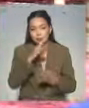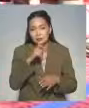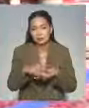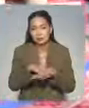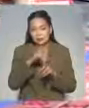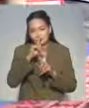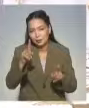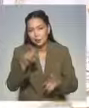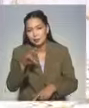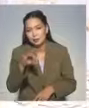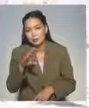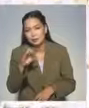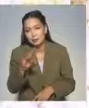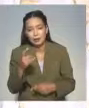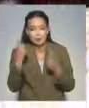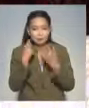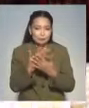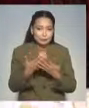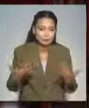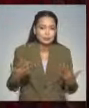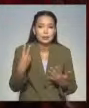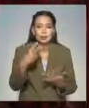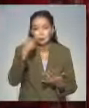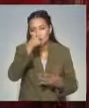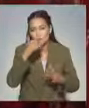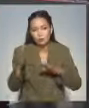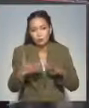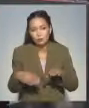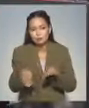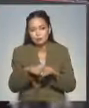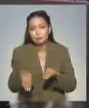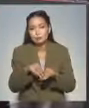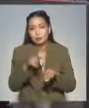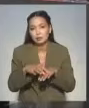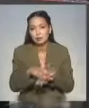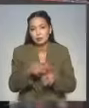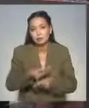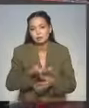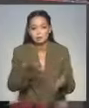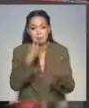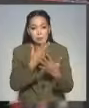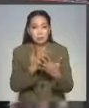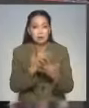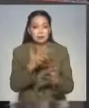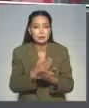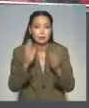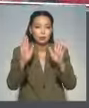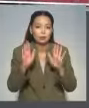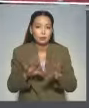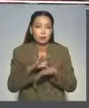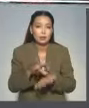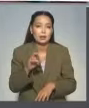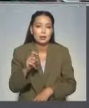кездесетін антиквар бұйымдарын коллекционер 20 жылдан астам уақыт бойы жинап халыққа таныстырып келеді. Көрменің өтуіне «Газ-Экспо Конгресс»